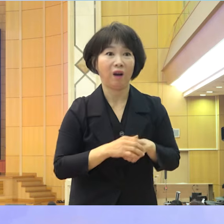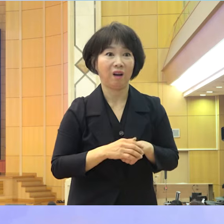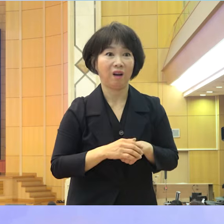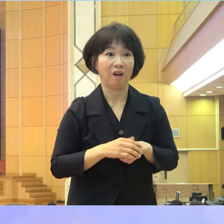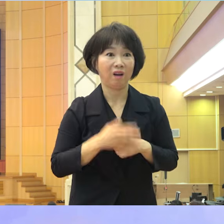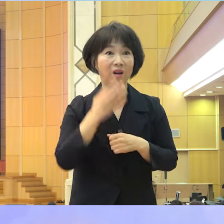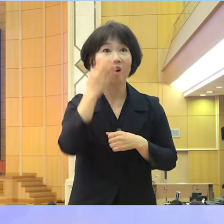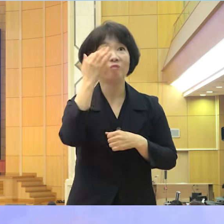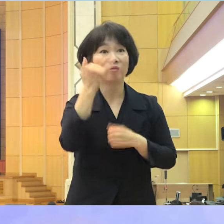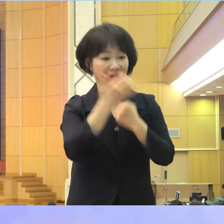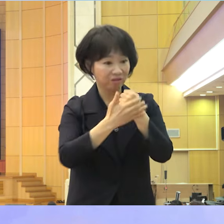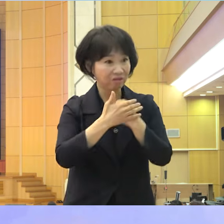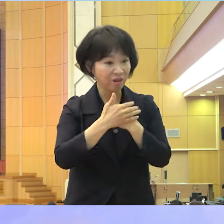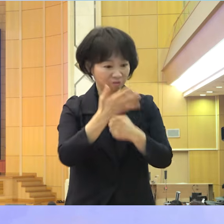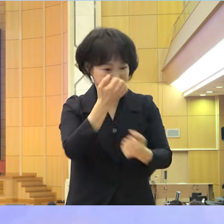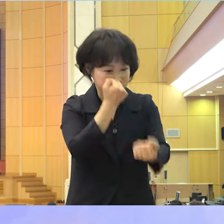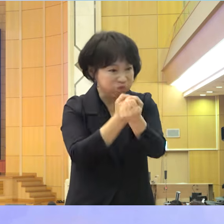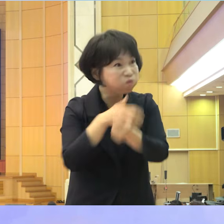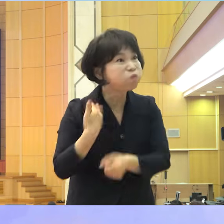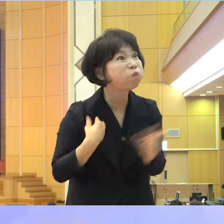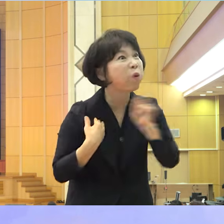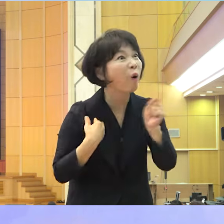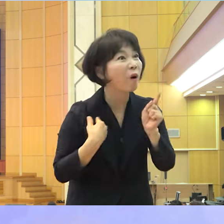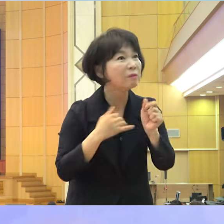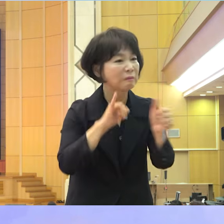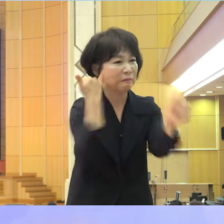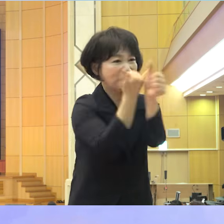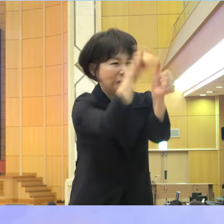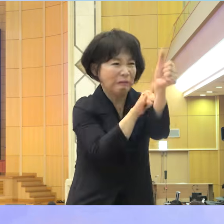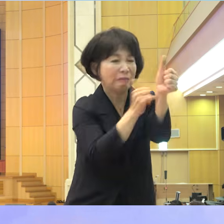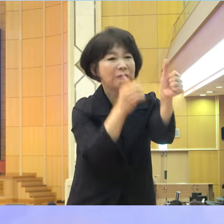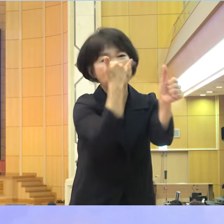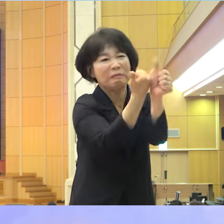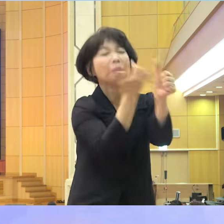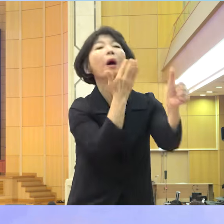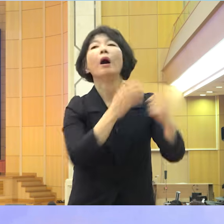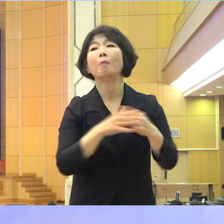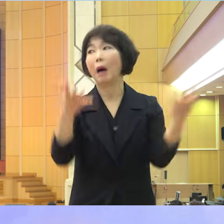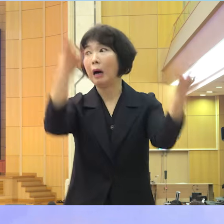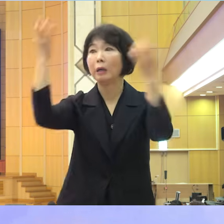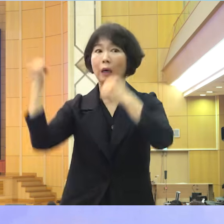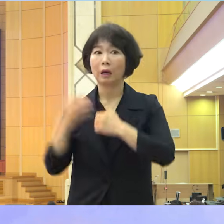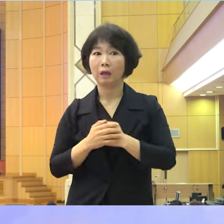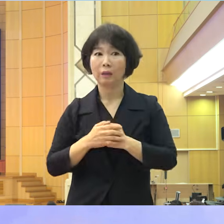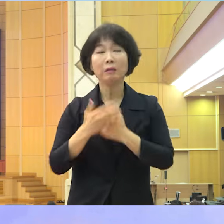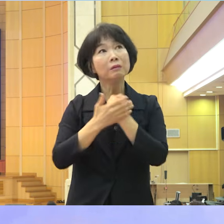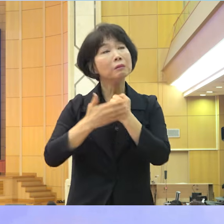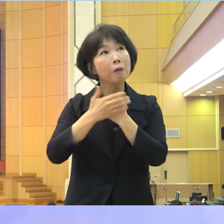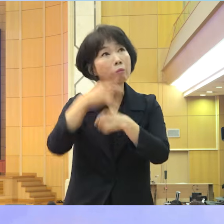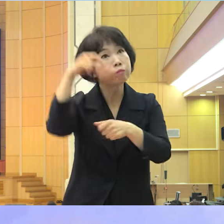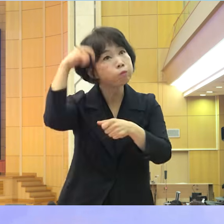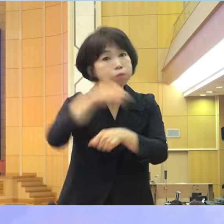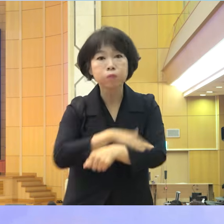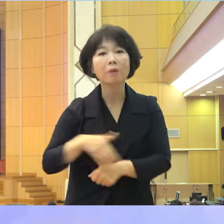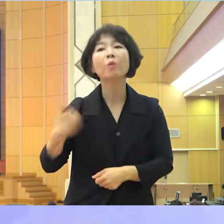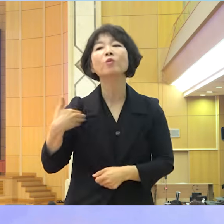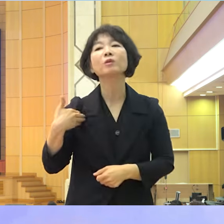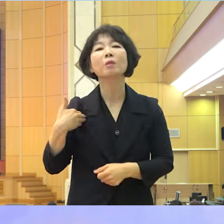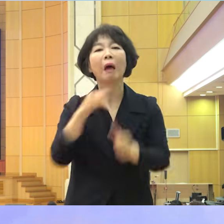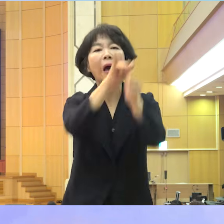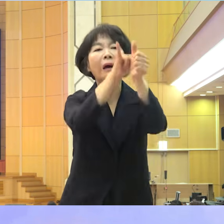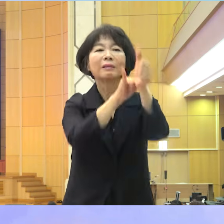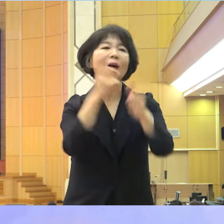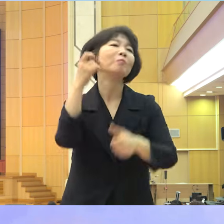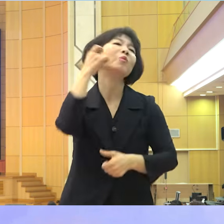모르니까 부모님한테 효도를 안 하는 거야. 못 하는 거야 지금. 부모님의 은혜를 알면